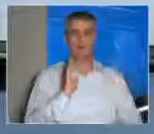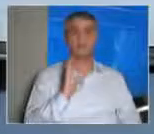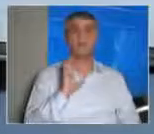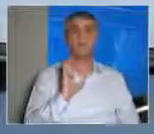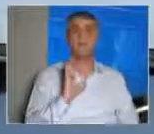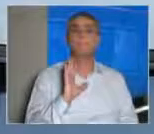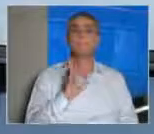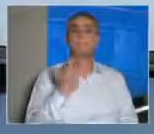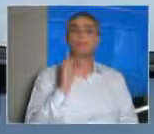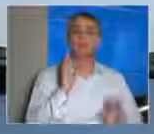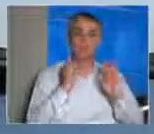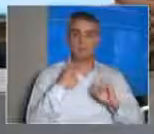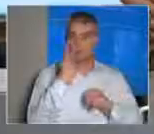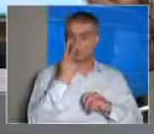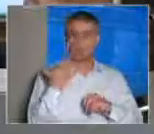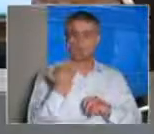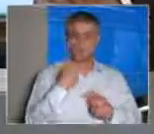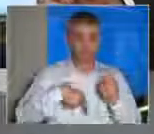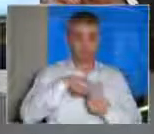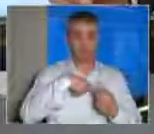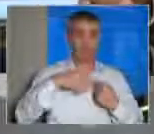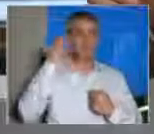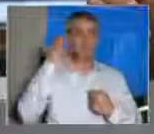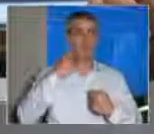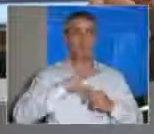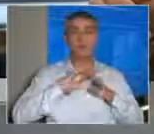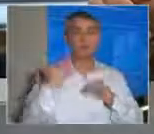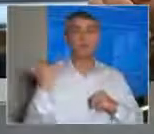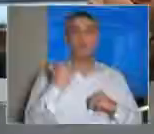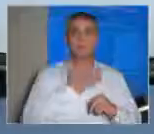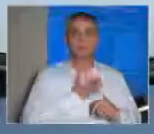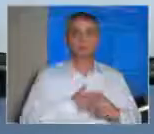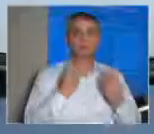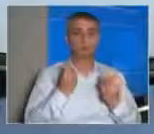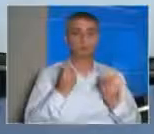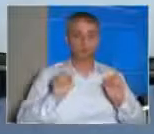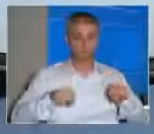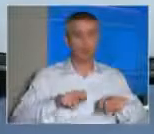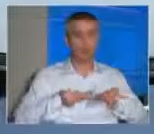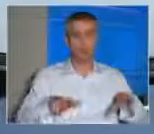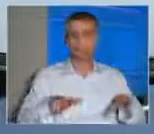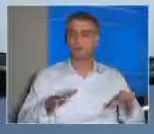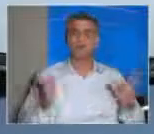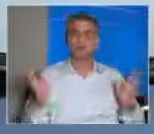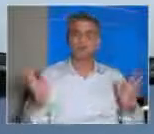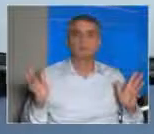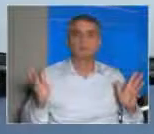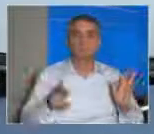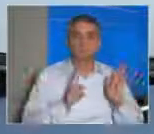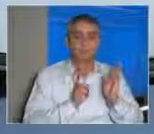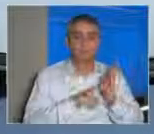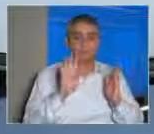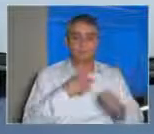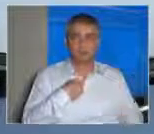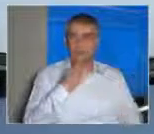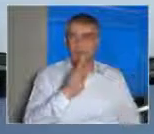אבל מה שבאמת ראינו זה שבכל הסבבים שהיו, וכל פעם שרצו שמישהו ישתלט על המצב, איכשהו, ולזכות ביבי